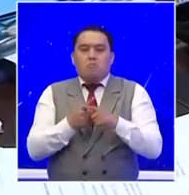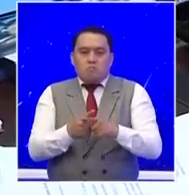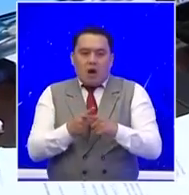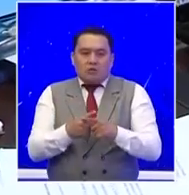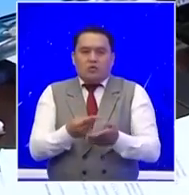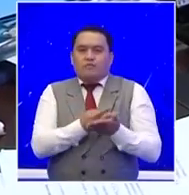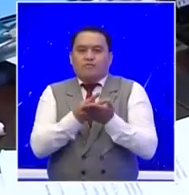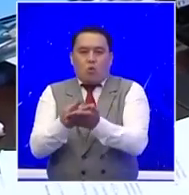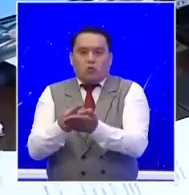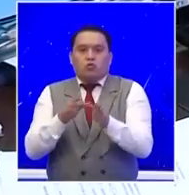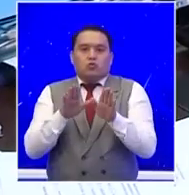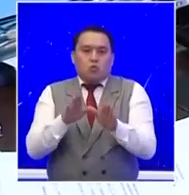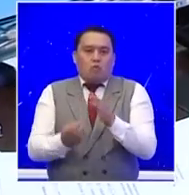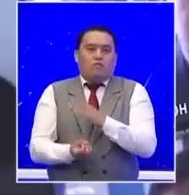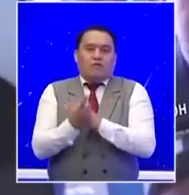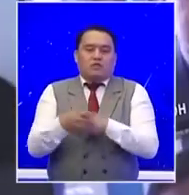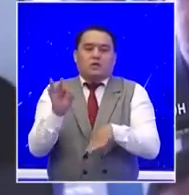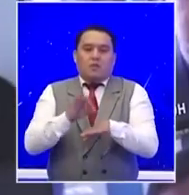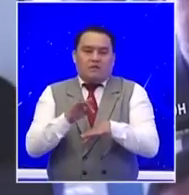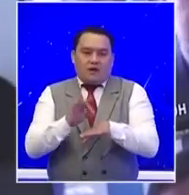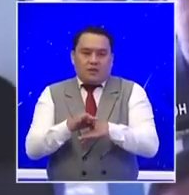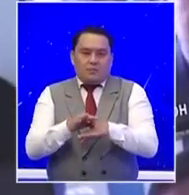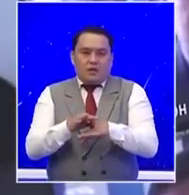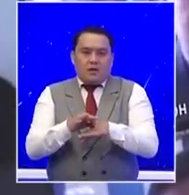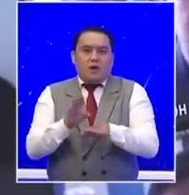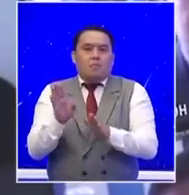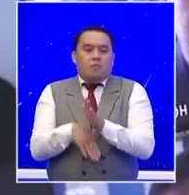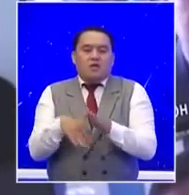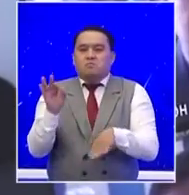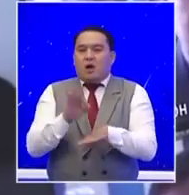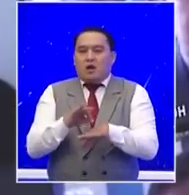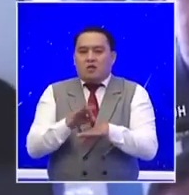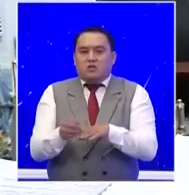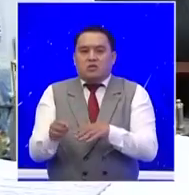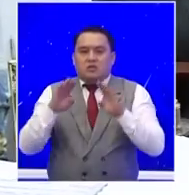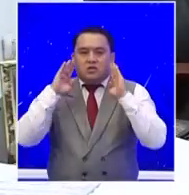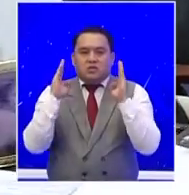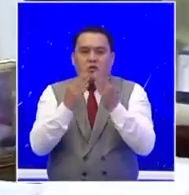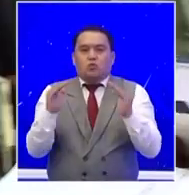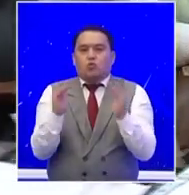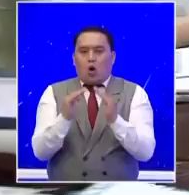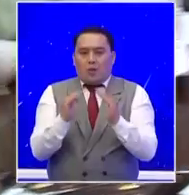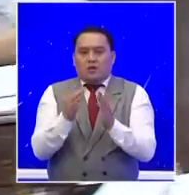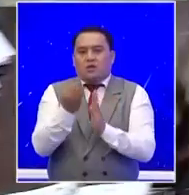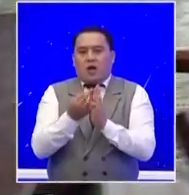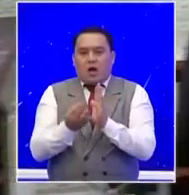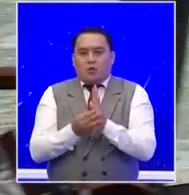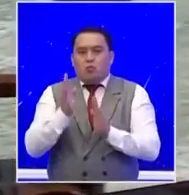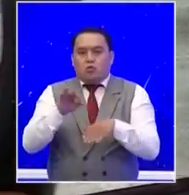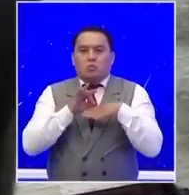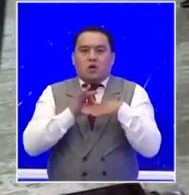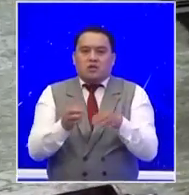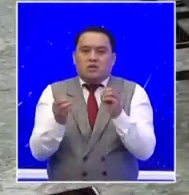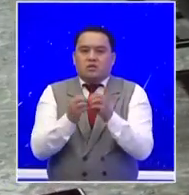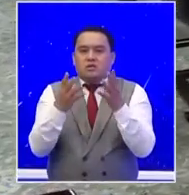результате госпитализация только при возникновении симптомов. Бессимптомные будут изолированы на дому. Тестирование для них будет